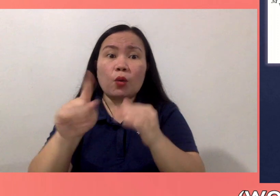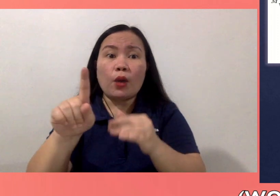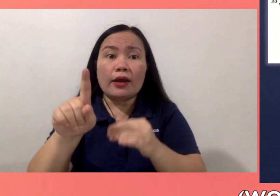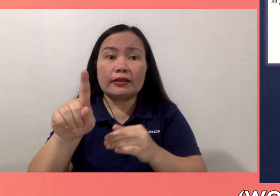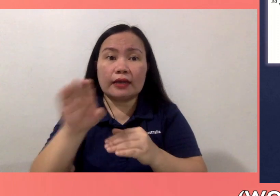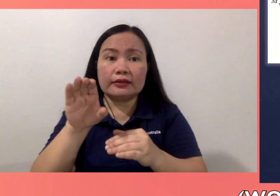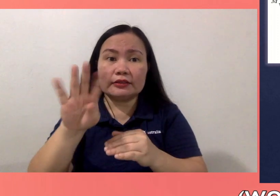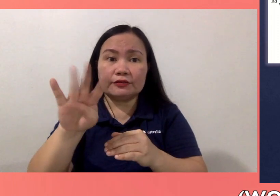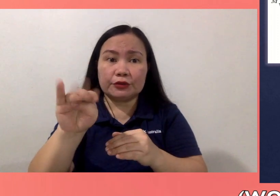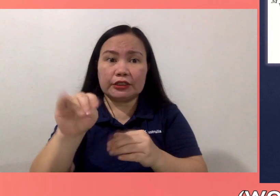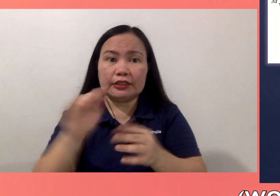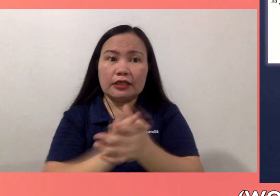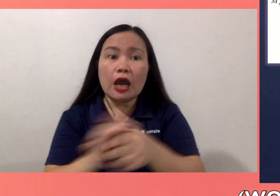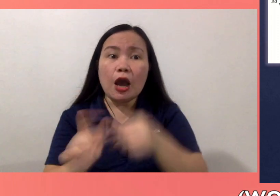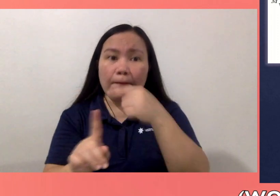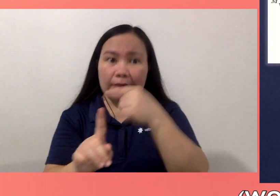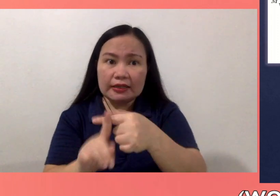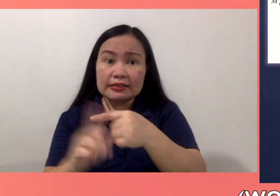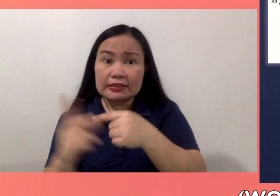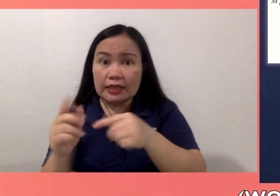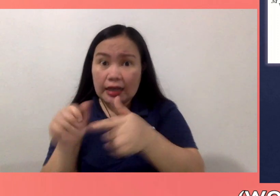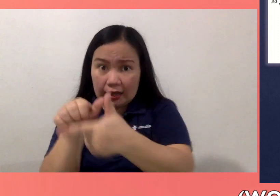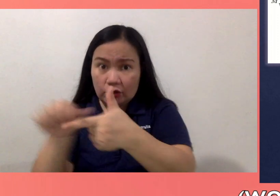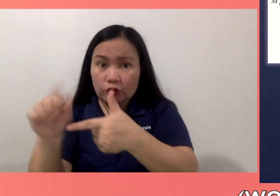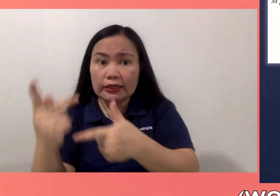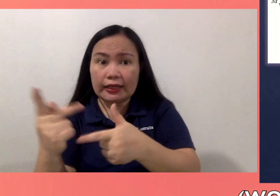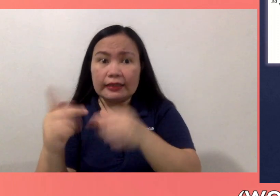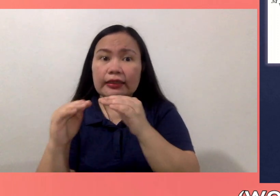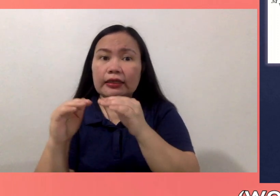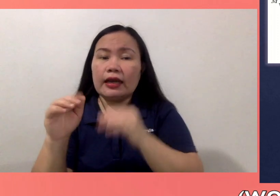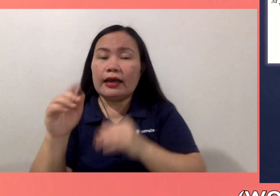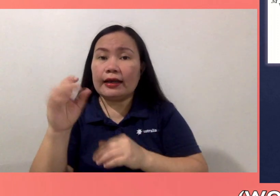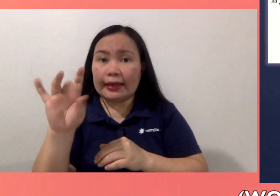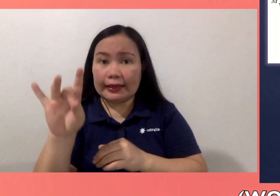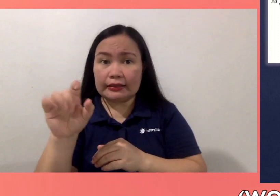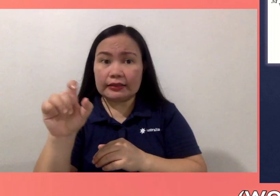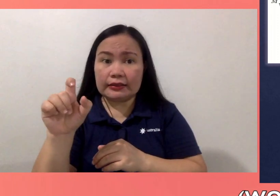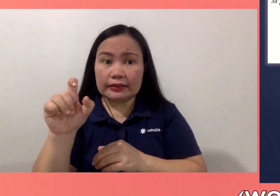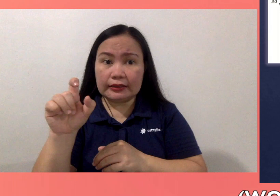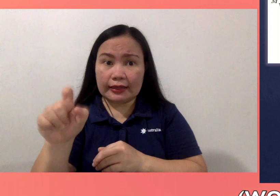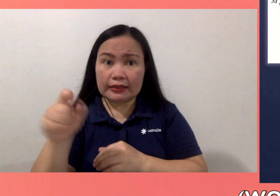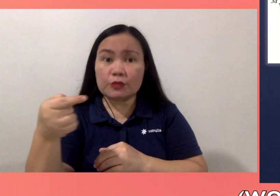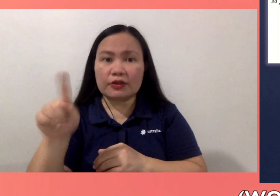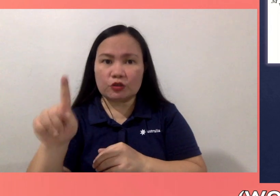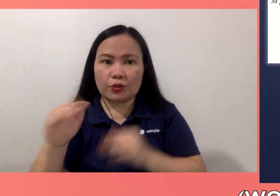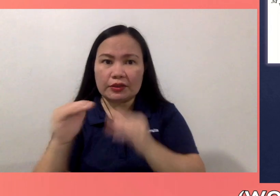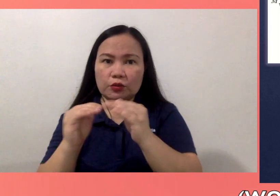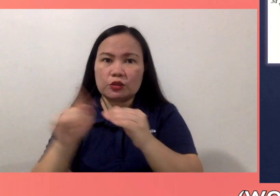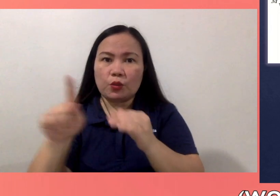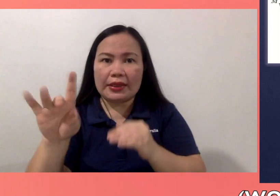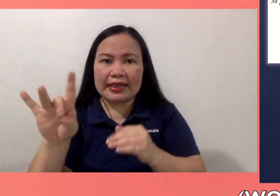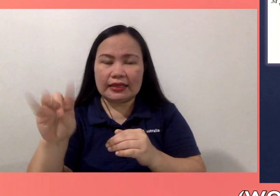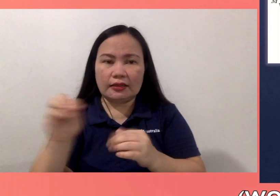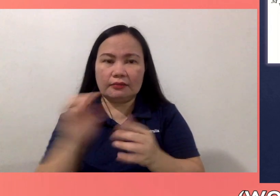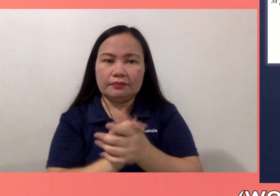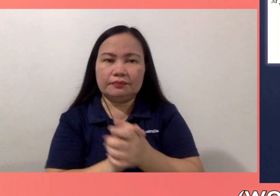plus the measure of angle K, that is 8x minus 1, is equal to 180. So, ang gawin natin,